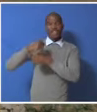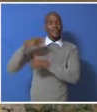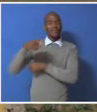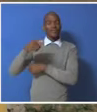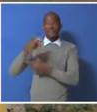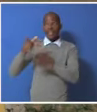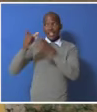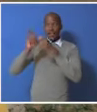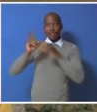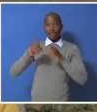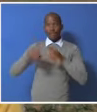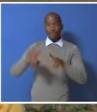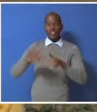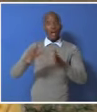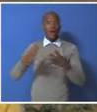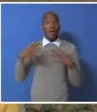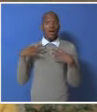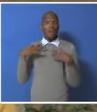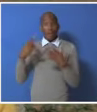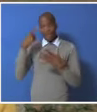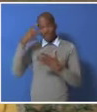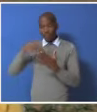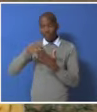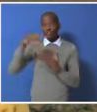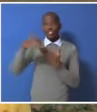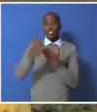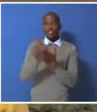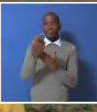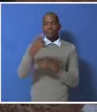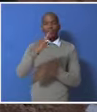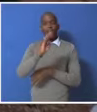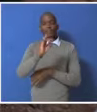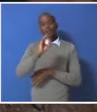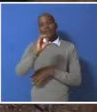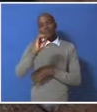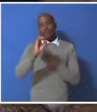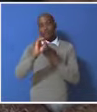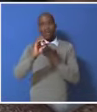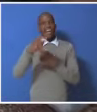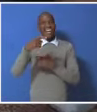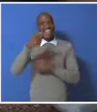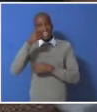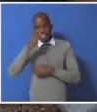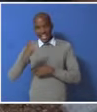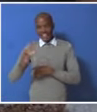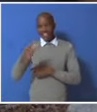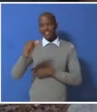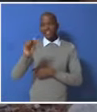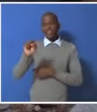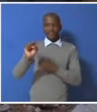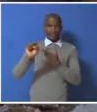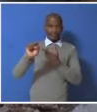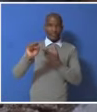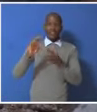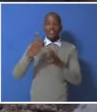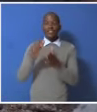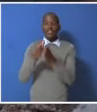year ra fiwa tšhono ya gore re apply-ele project ya biogas yaanong ra 'ira yalo e be re